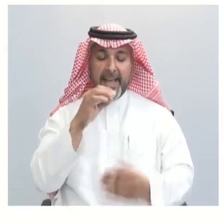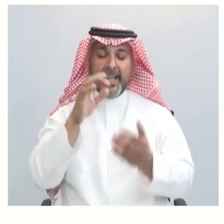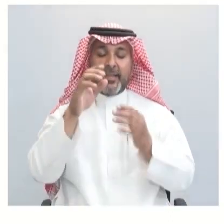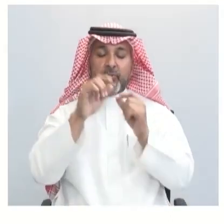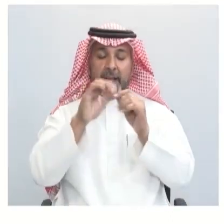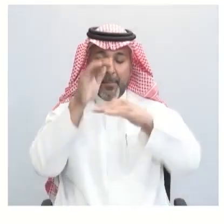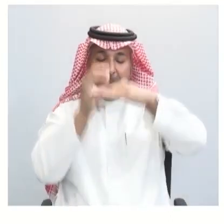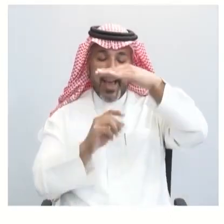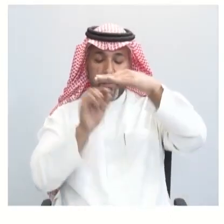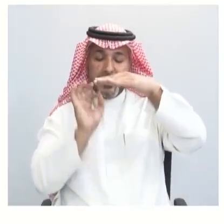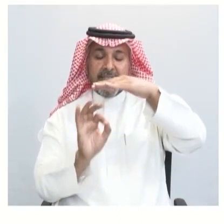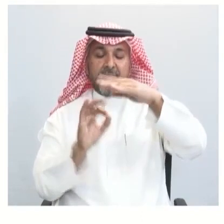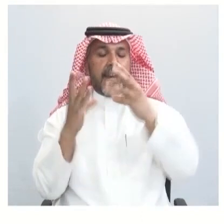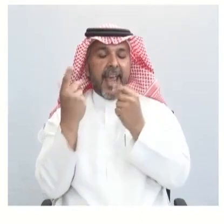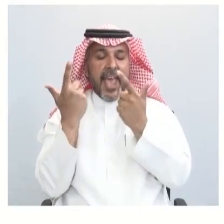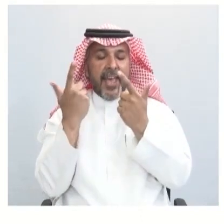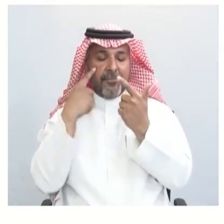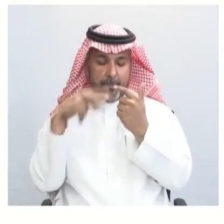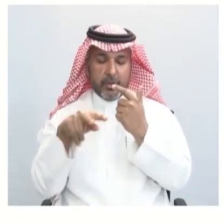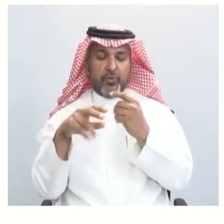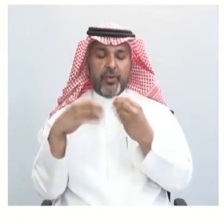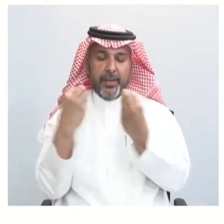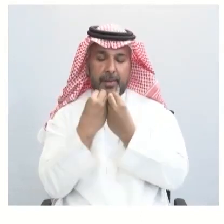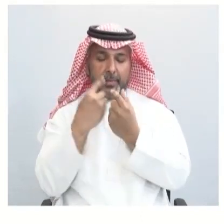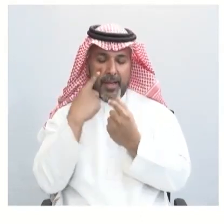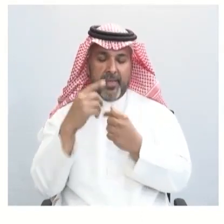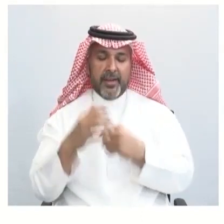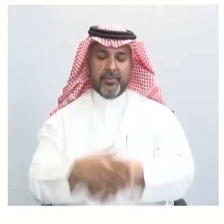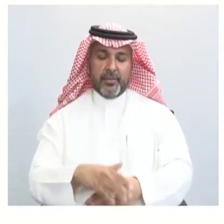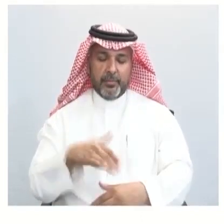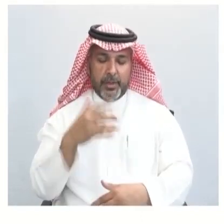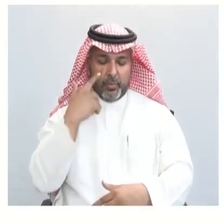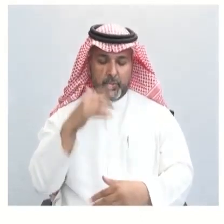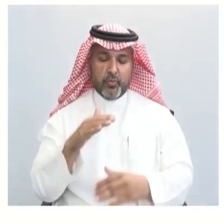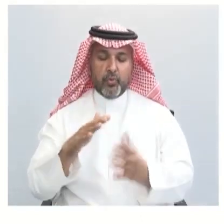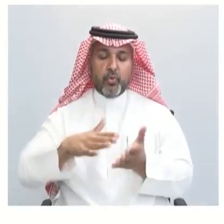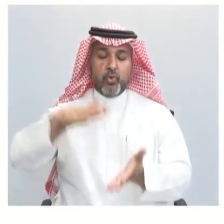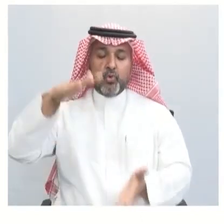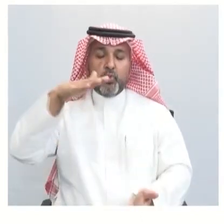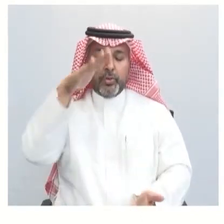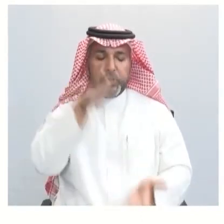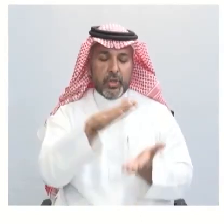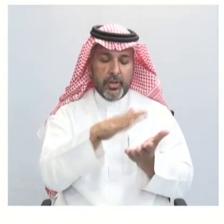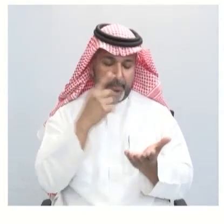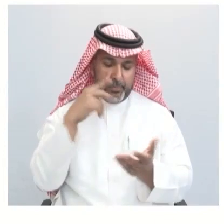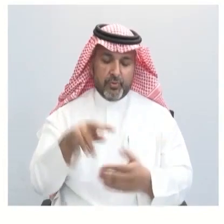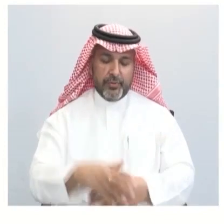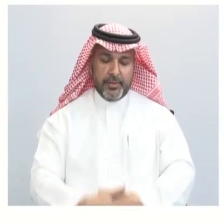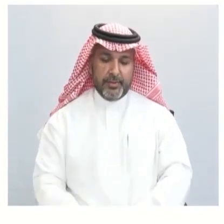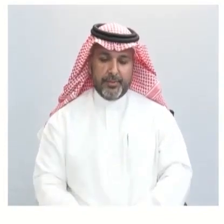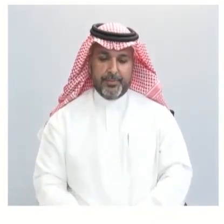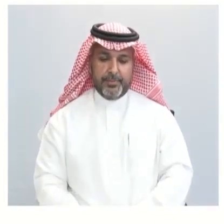افقي هو اللي يبين لنا سلوك طرفي التمثيل البياني للداله هل يتزايد او يتناقص وما الى